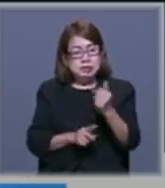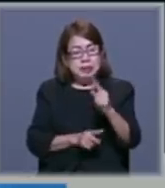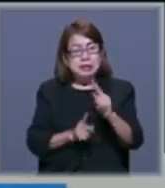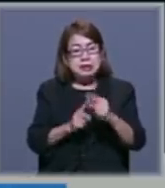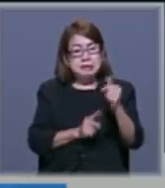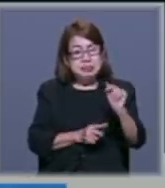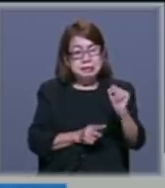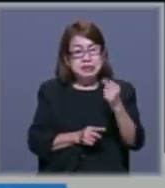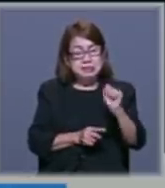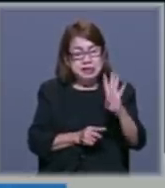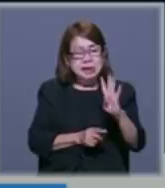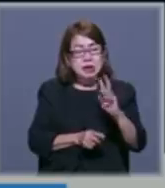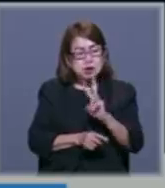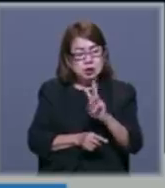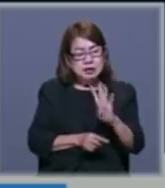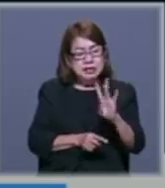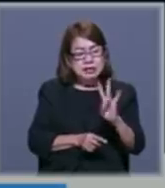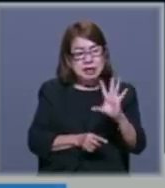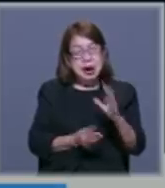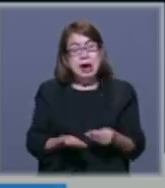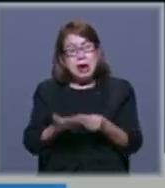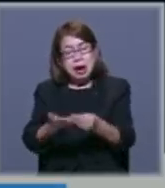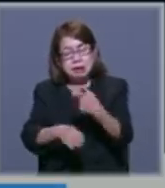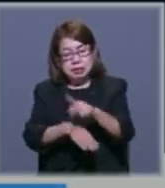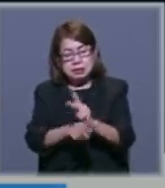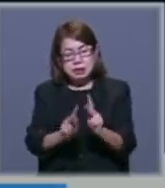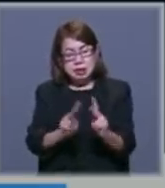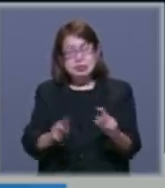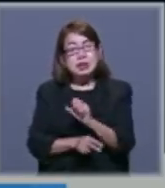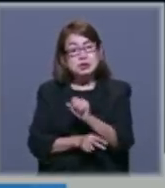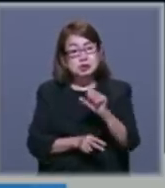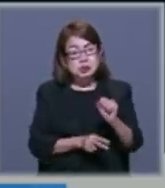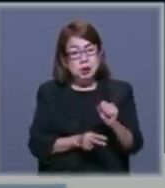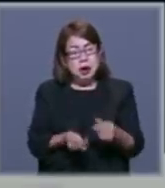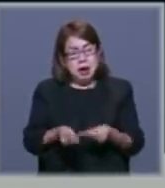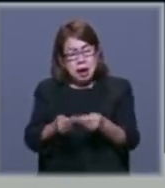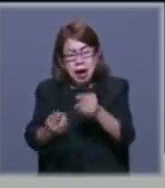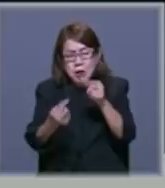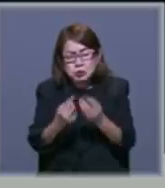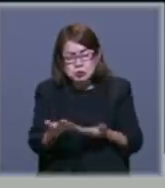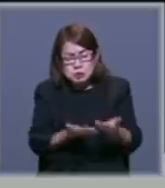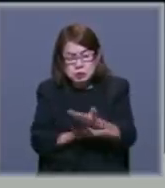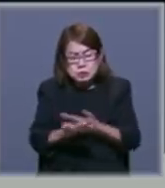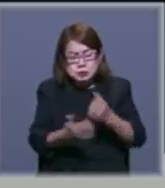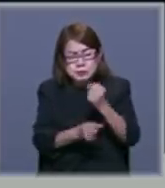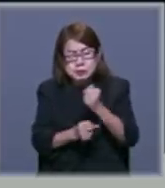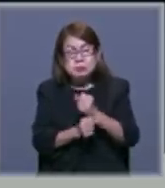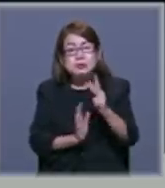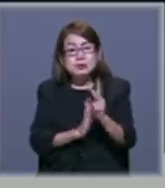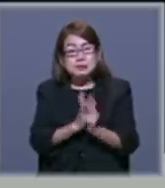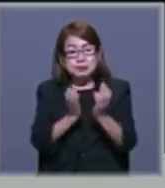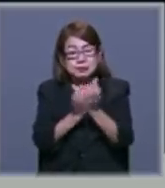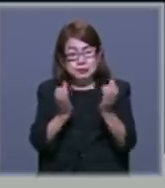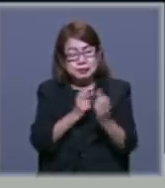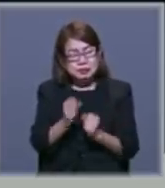2475ถึงพญามโนปกรณ์นิติธาดาประธานกรรมการรัษฎรในระหว่างที่มีกระบวนการจัดทำร่างรัฐธรรมนูญแห่งราชอาณาจักรสยามพุทธ